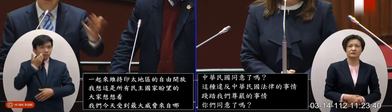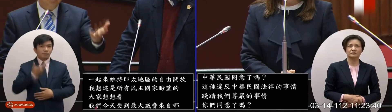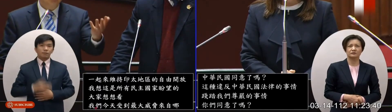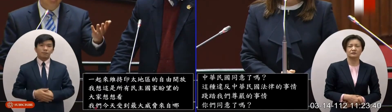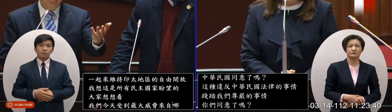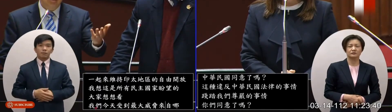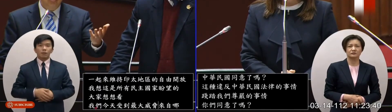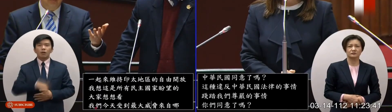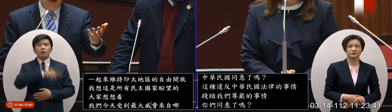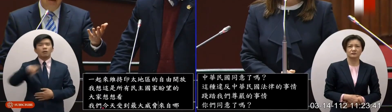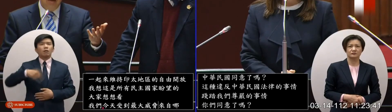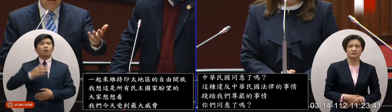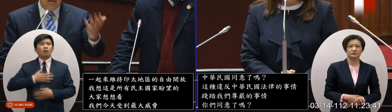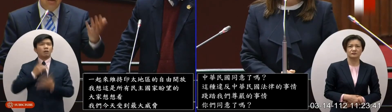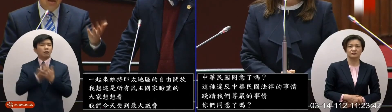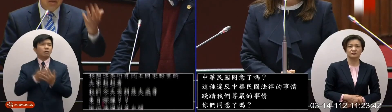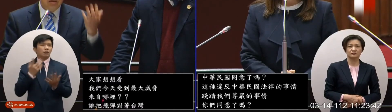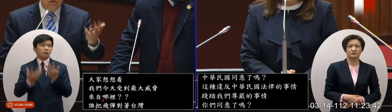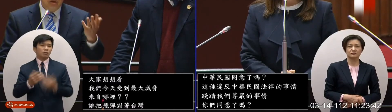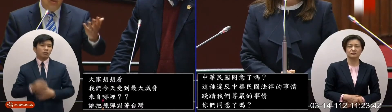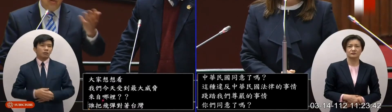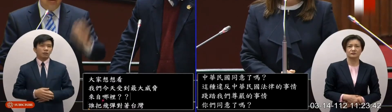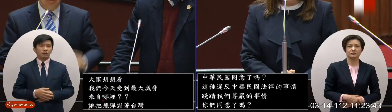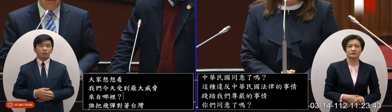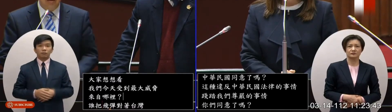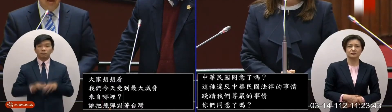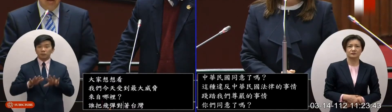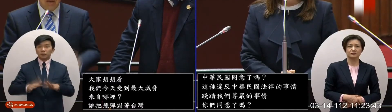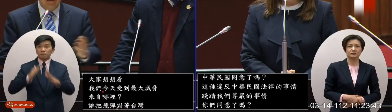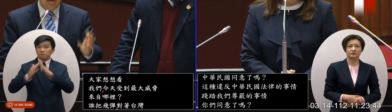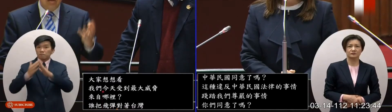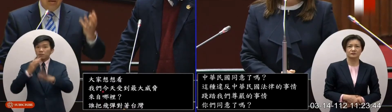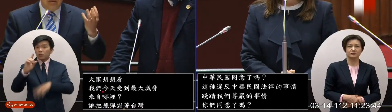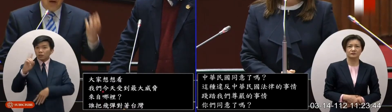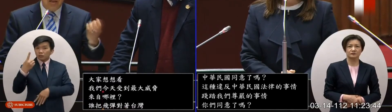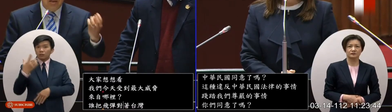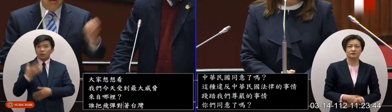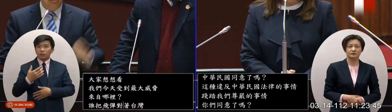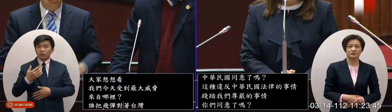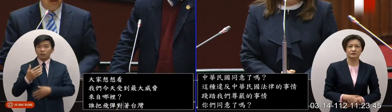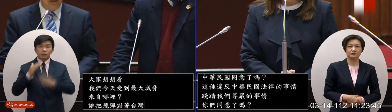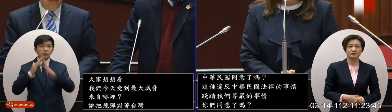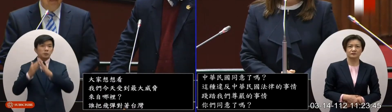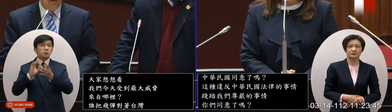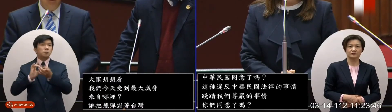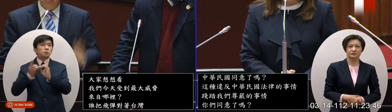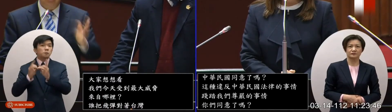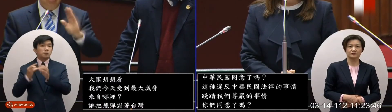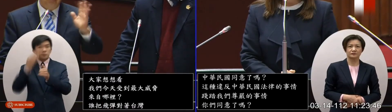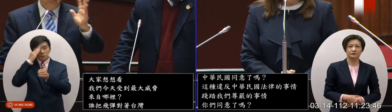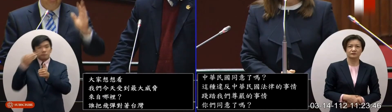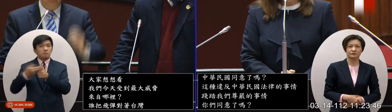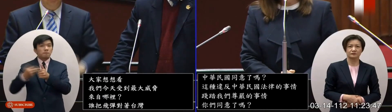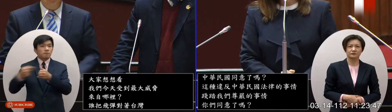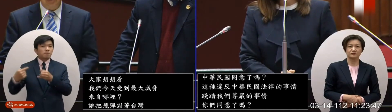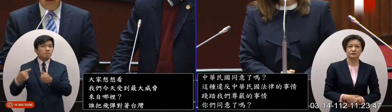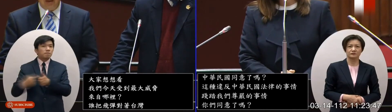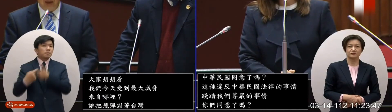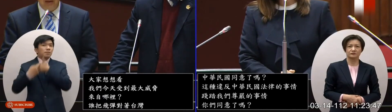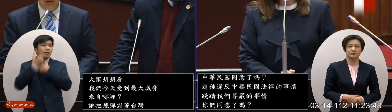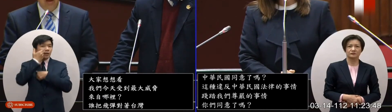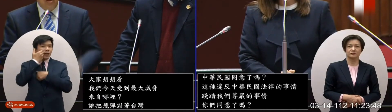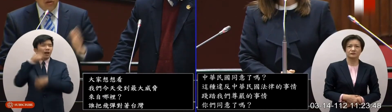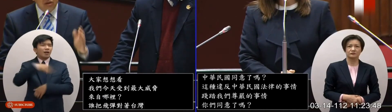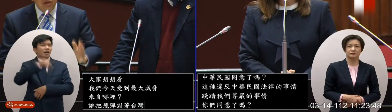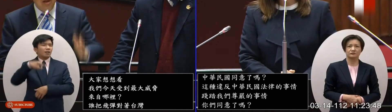我们大家都很清楚嘛，今天之所以会有战争，战争的发起者是谁？我想这个不用我们大家来